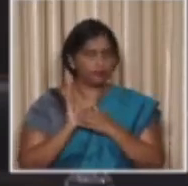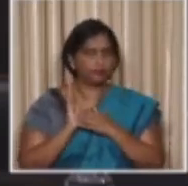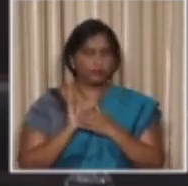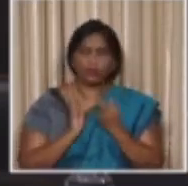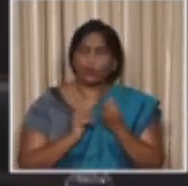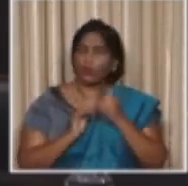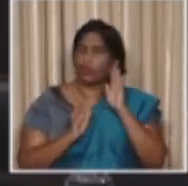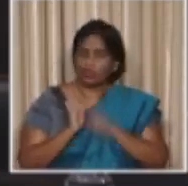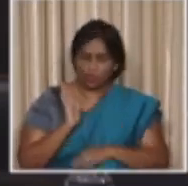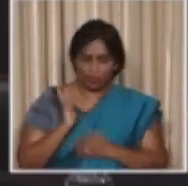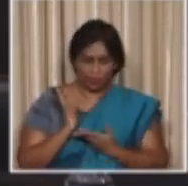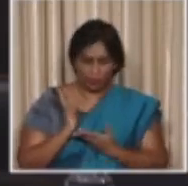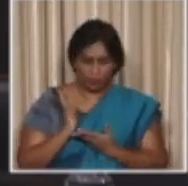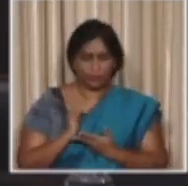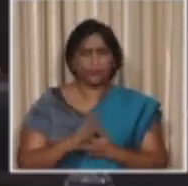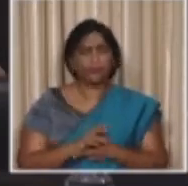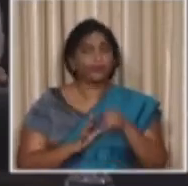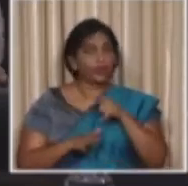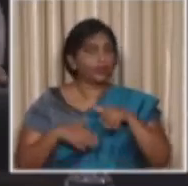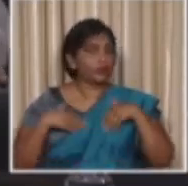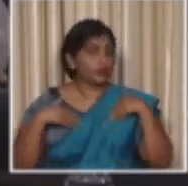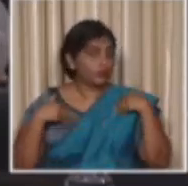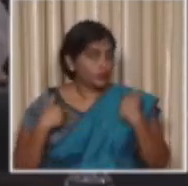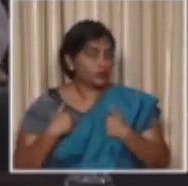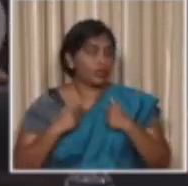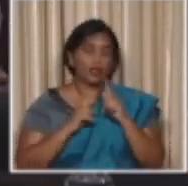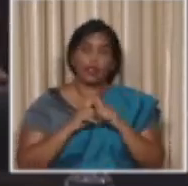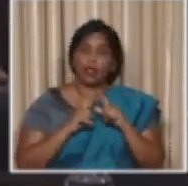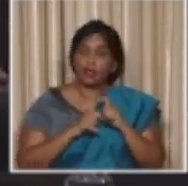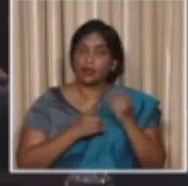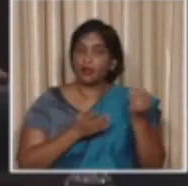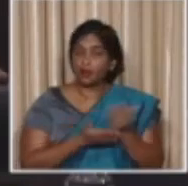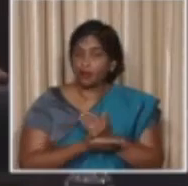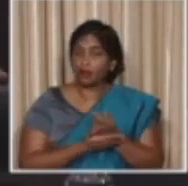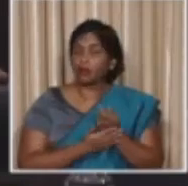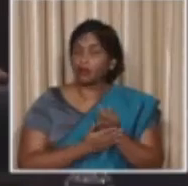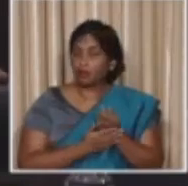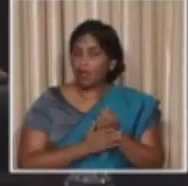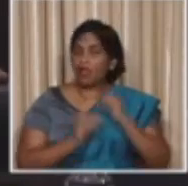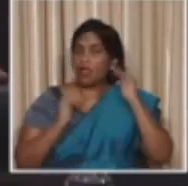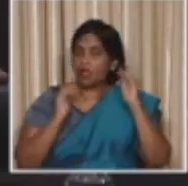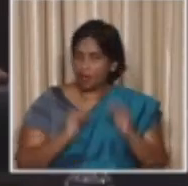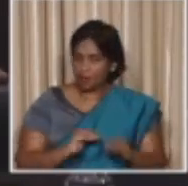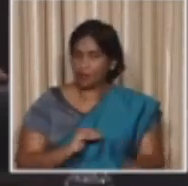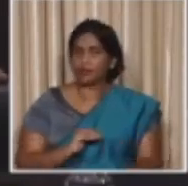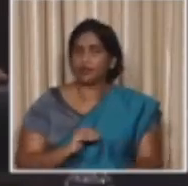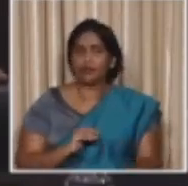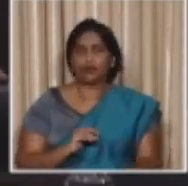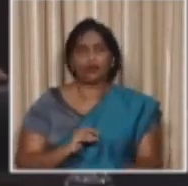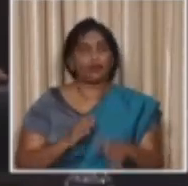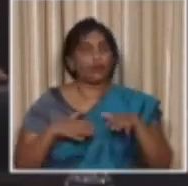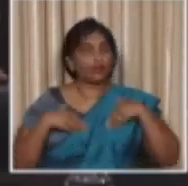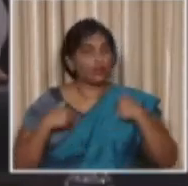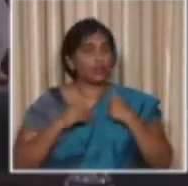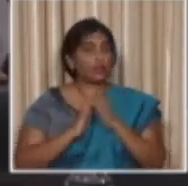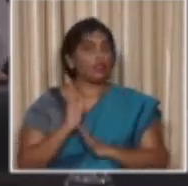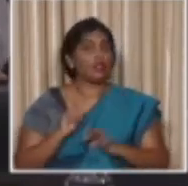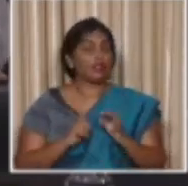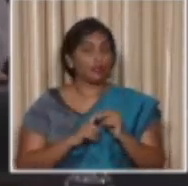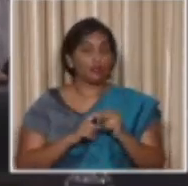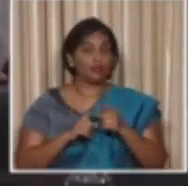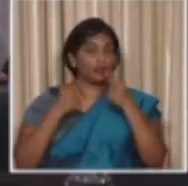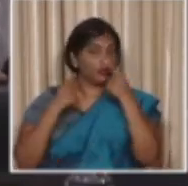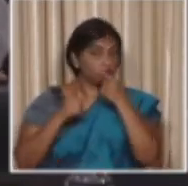मुदल कपादुकर सौख्येट अध्यापनेट व्यंकरण मुदल अडू नाम सौख्यमतिवर्या एक